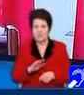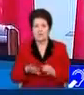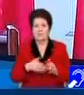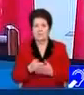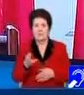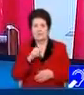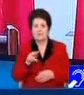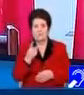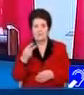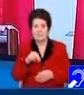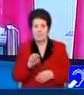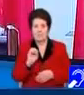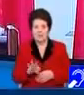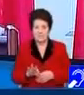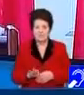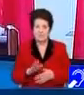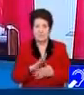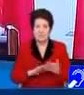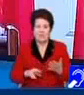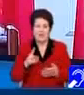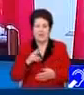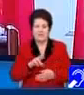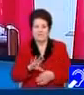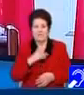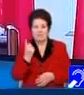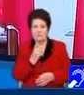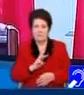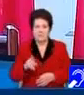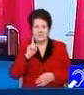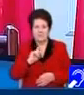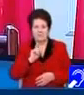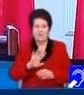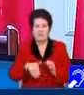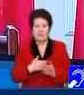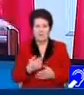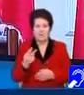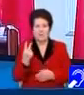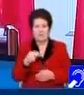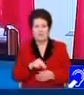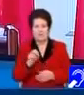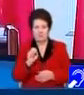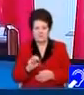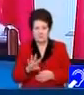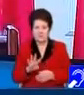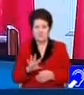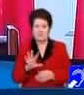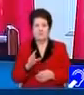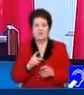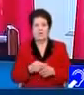în decembrie 2014. În continuare, Leancă a fost premier interimar până în februarie 2015, iar în vara